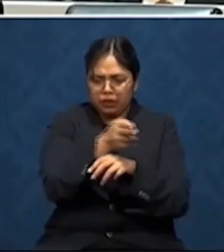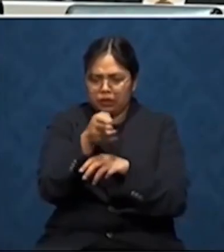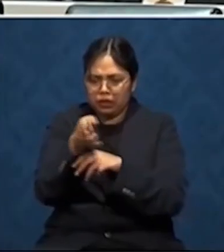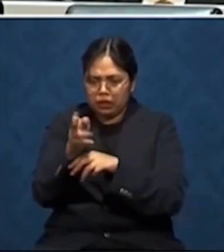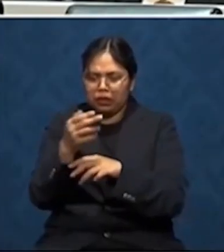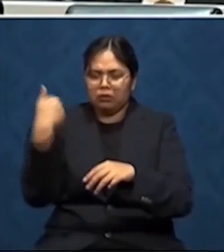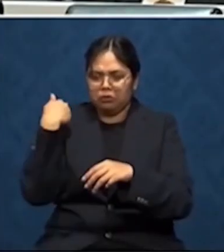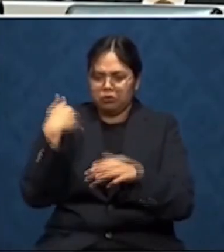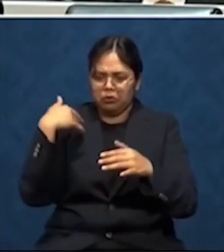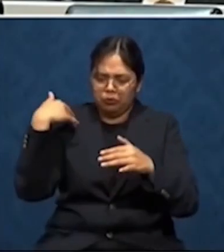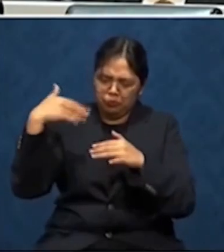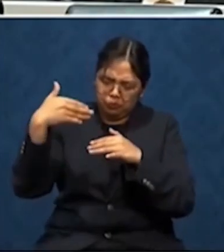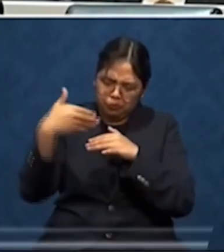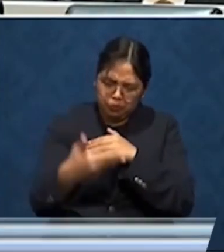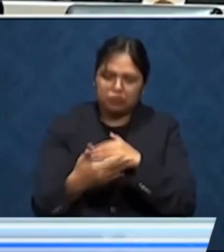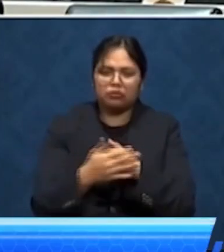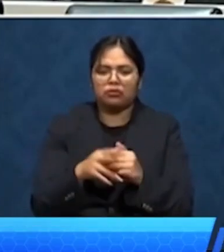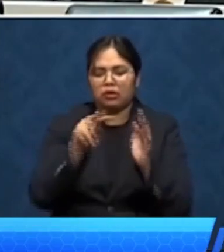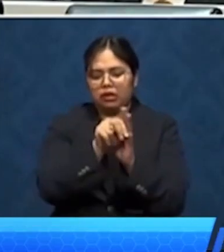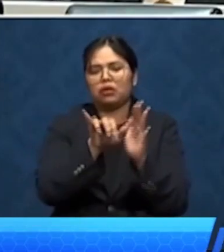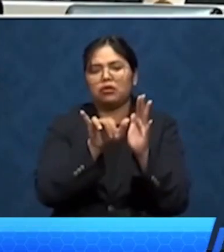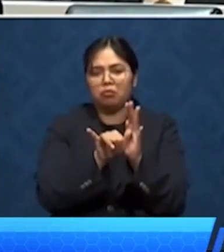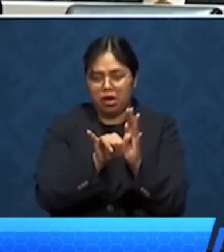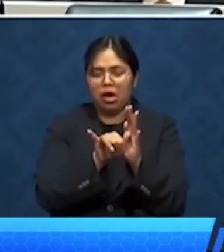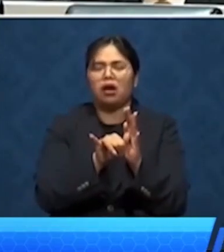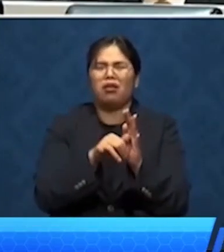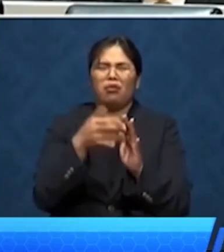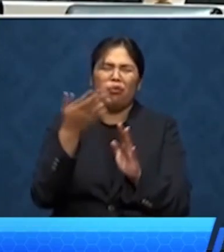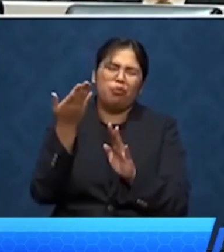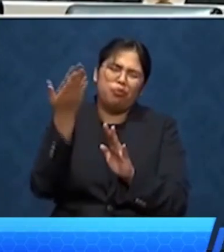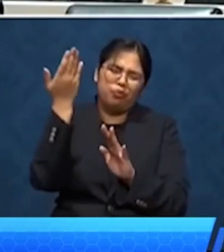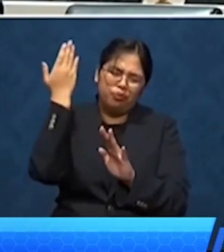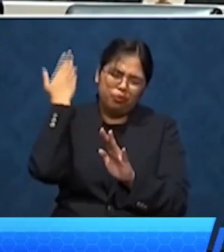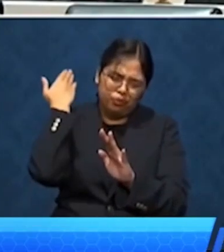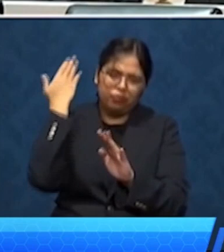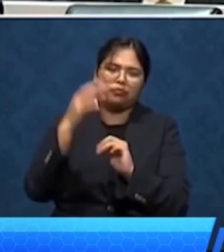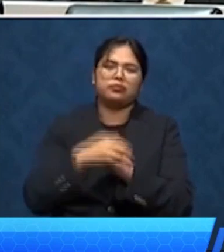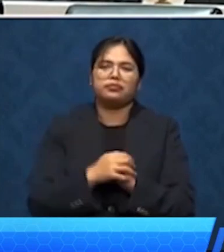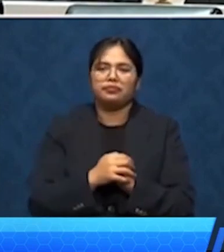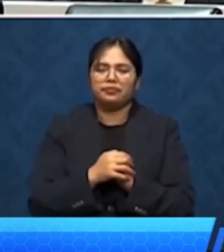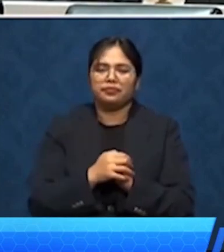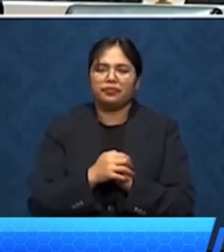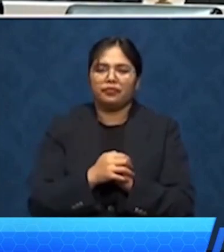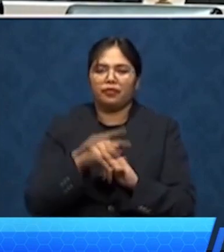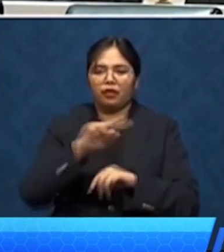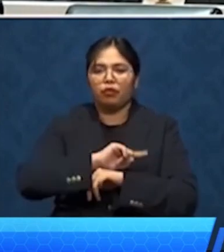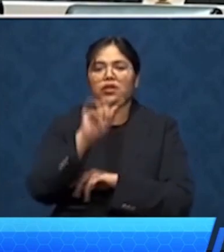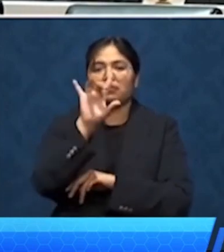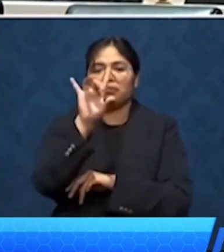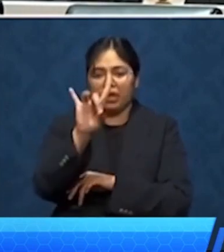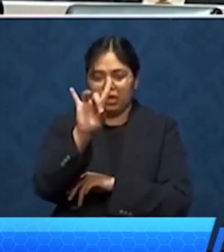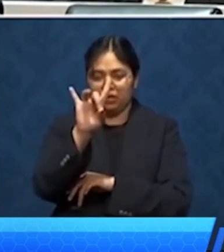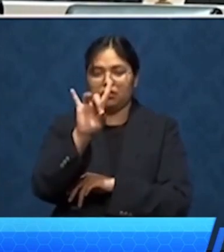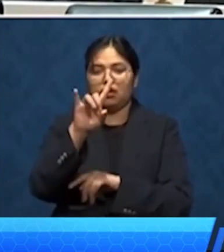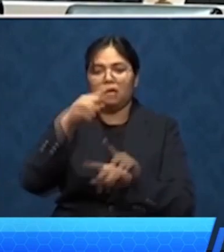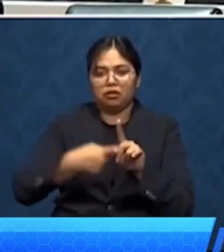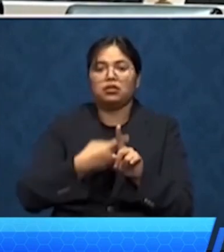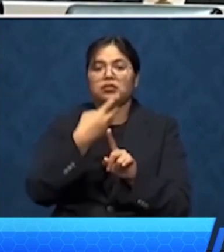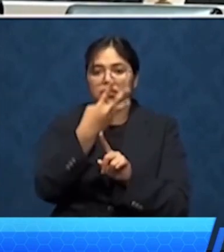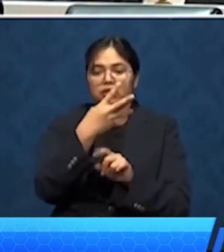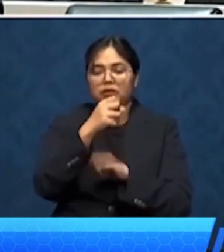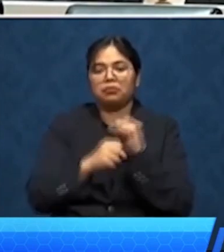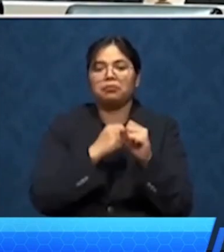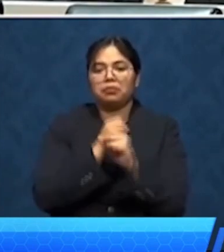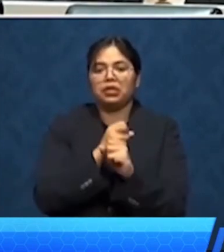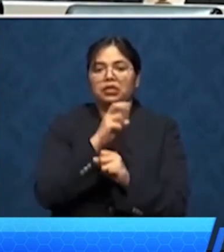มีผลมาชทุกวนนี้จากนายุบายที่ปดพลาทในวันที่ 8 แมสายน